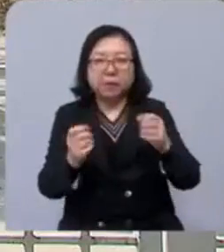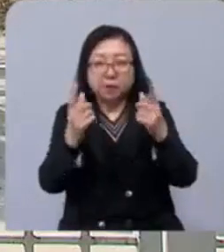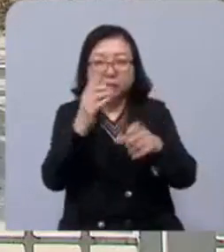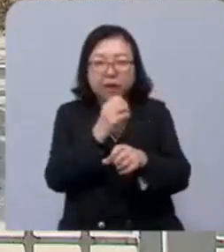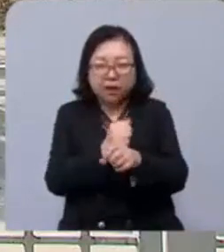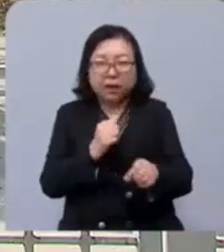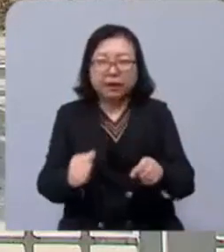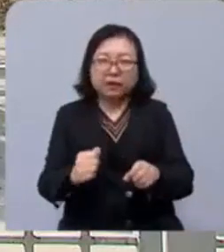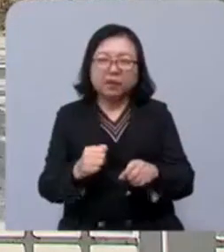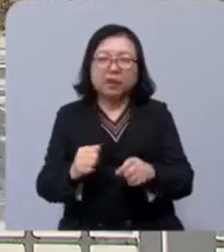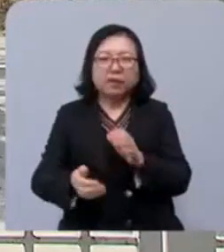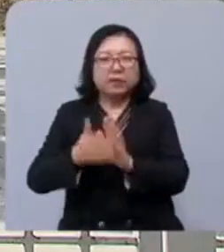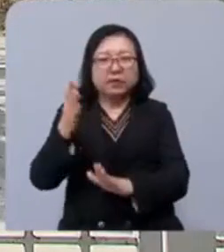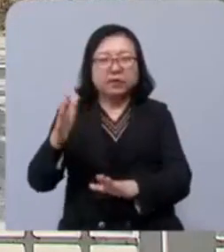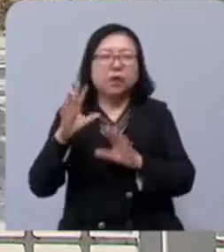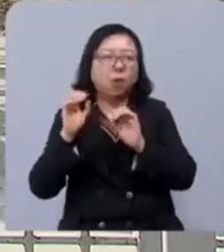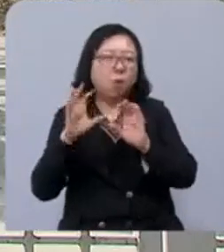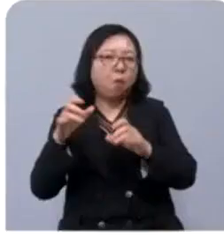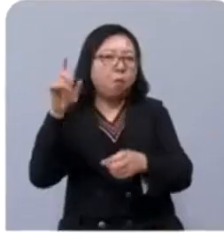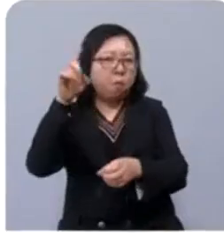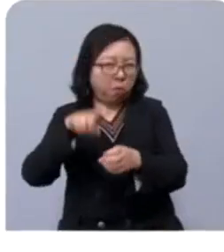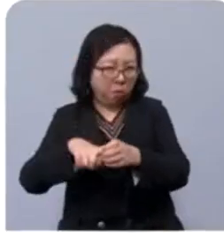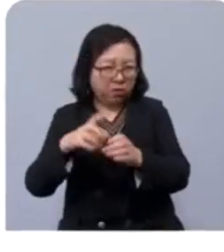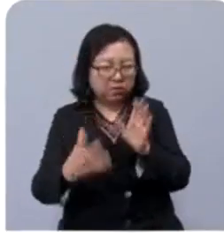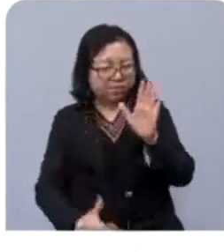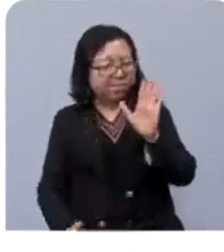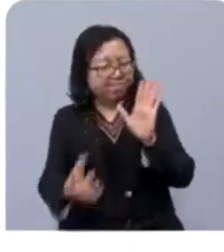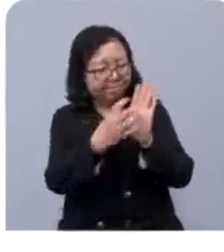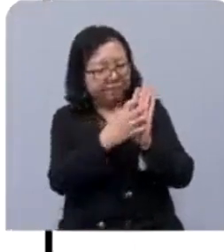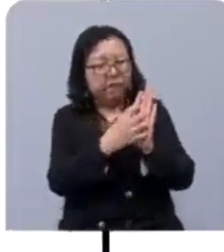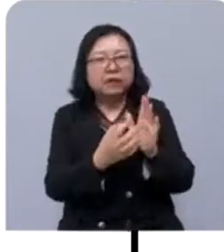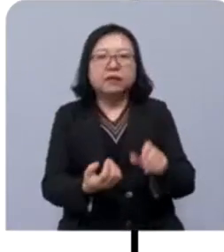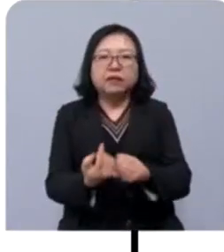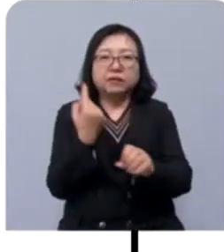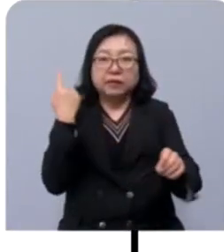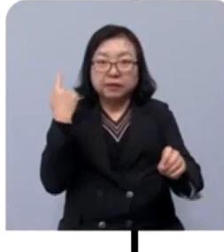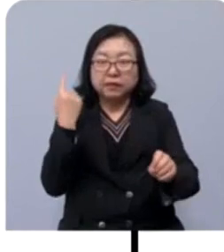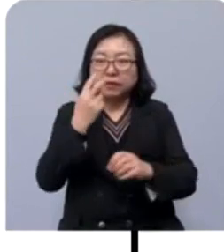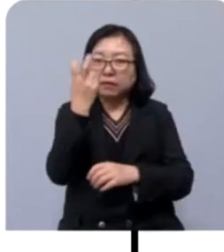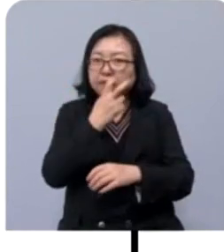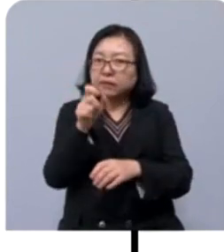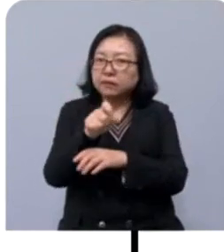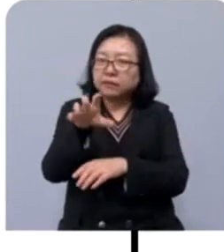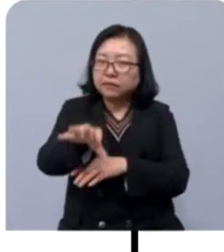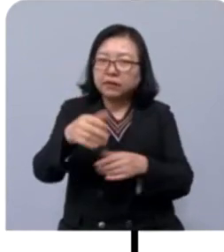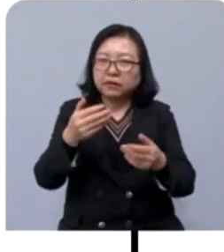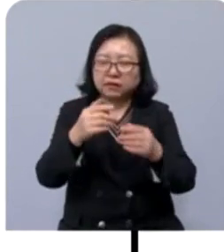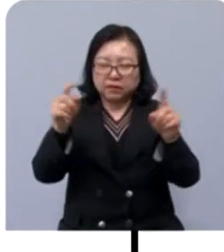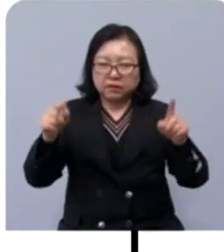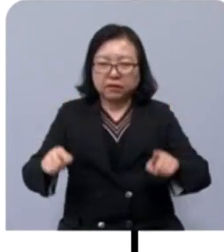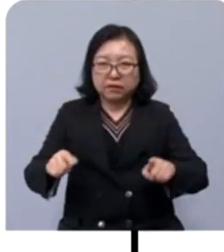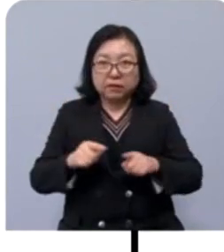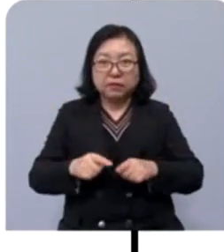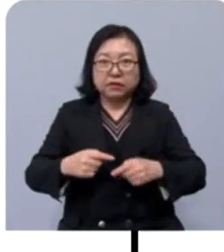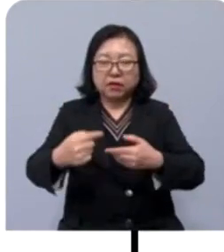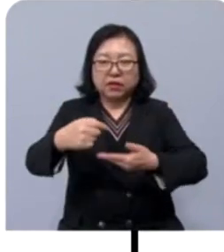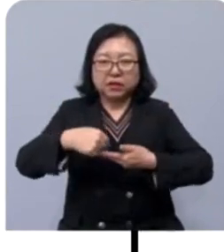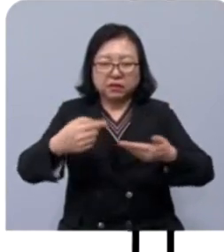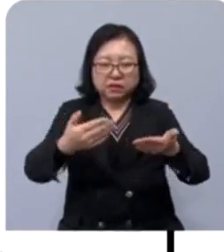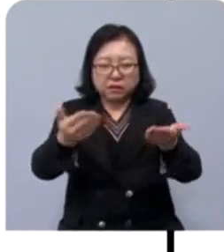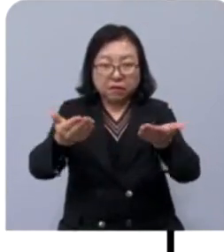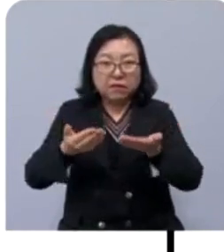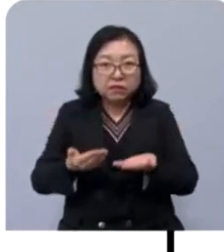이런 글과 사진을 온라인에 올렸습니다 지난해 청남대 관리 사업소가 접수한 드라마 제작사 의 시설 사용